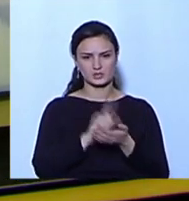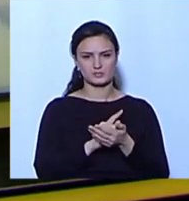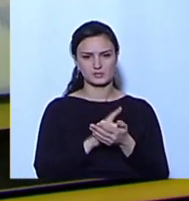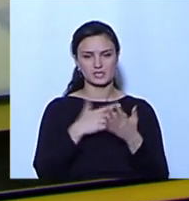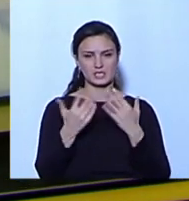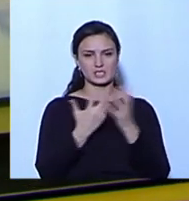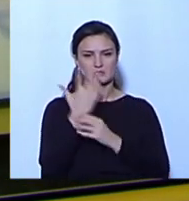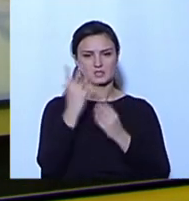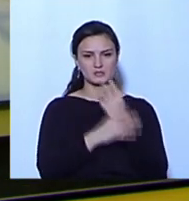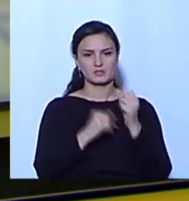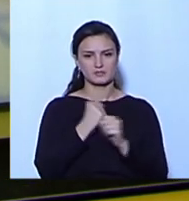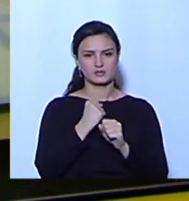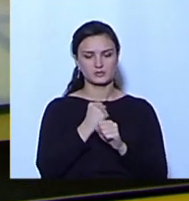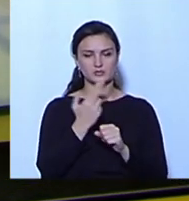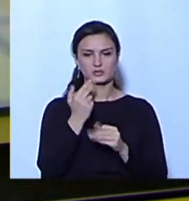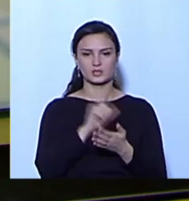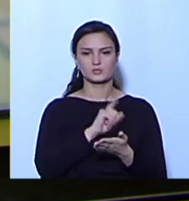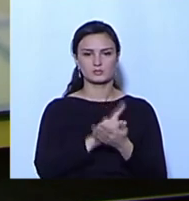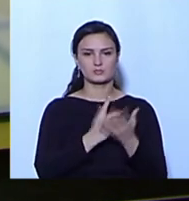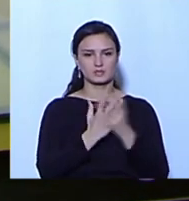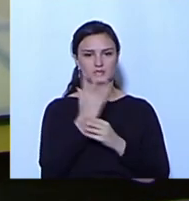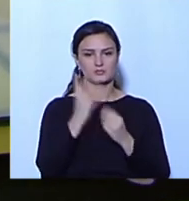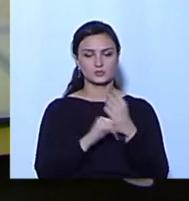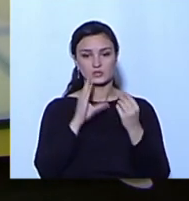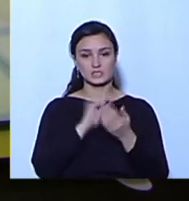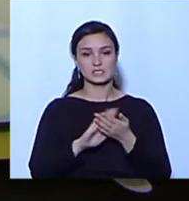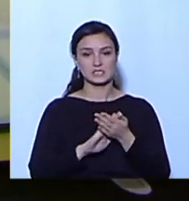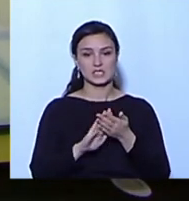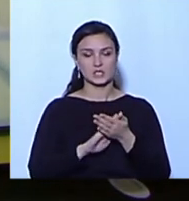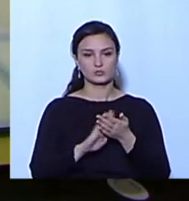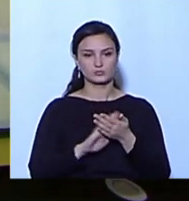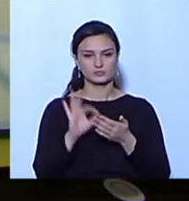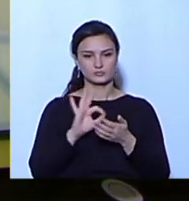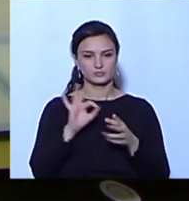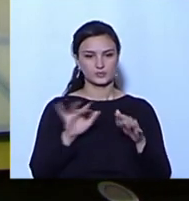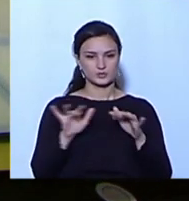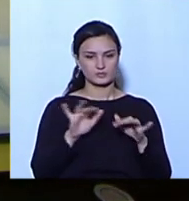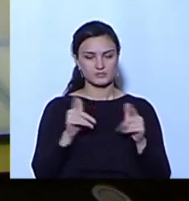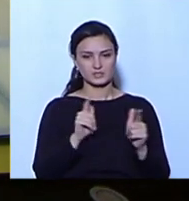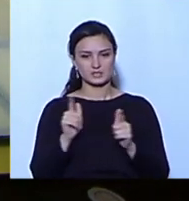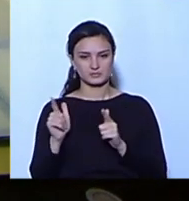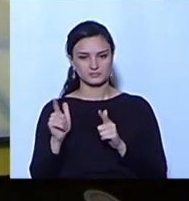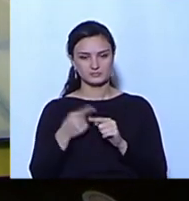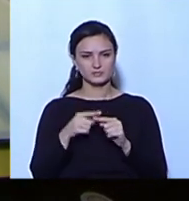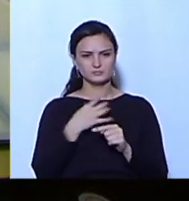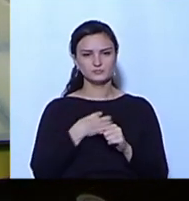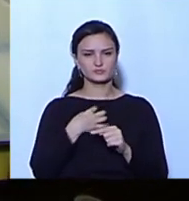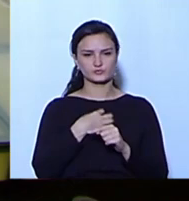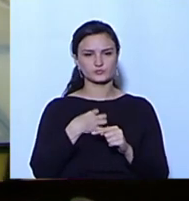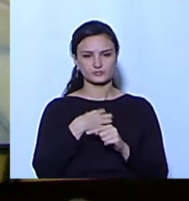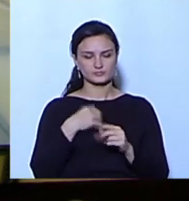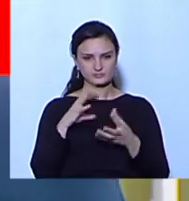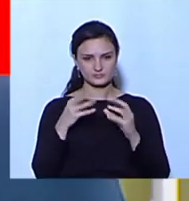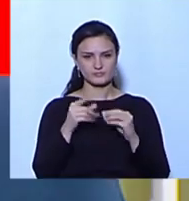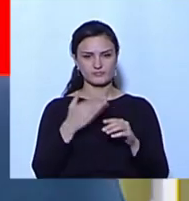აუცილებელია ხელთათმანები გავიკეთოთ? აუცილებელია, როდესაც ჰიგიენური პროცედურისთვის ვემზადებით, ძალიან მნიშვნელოვანია და